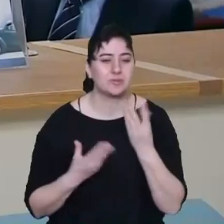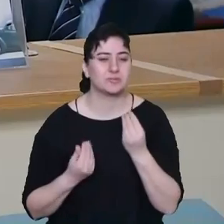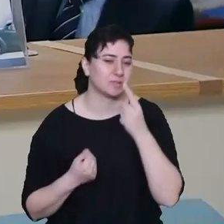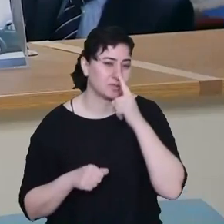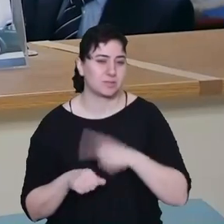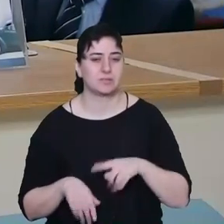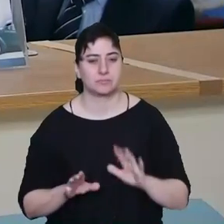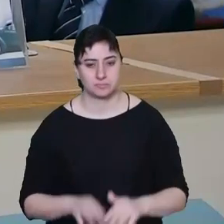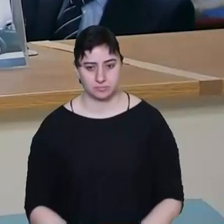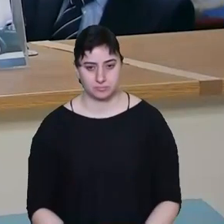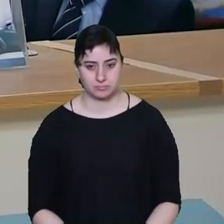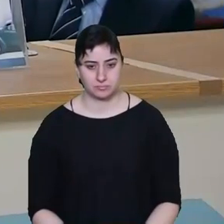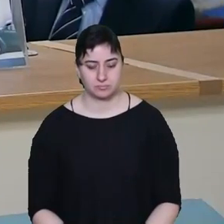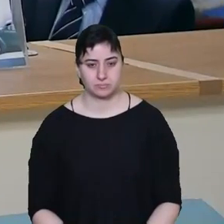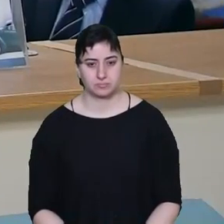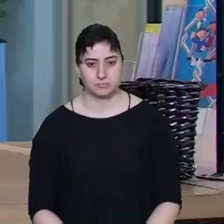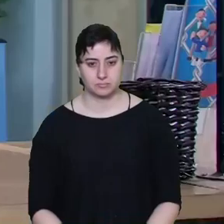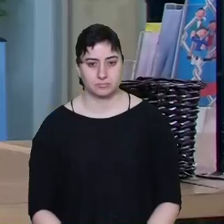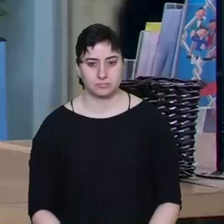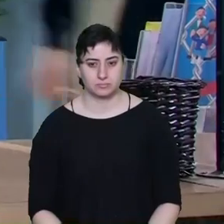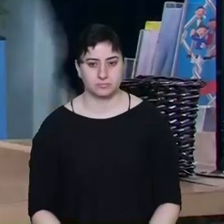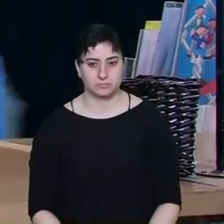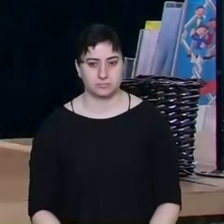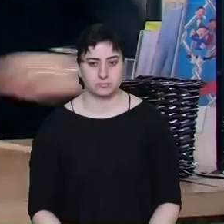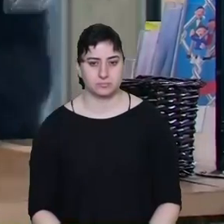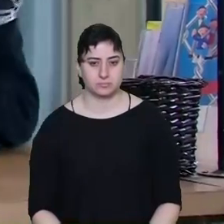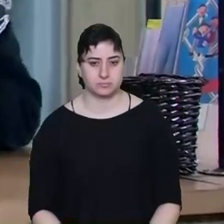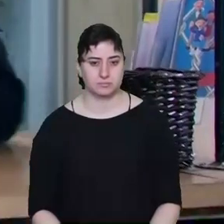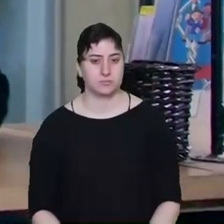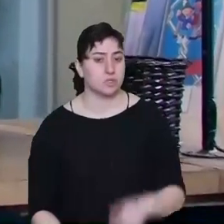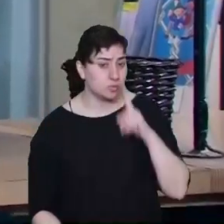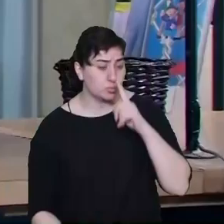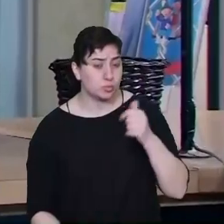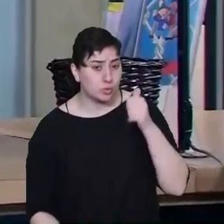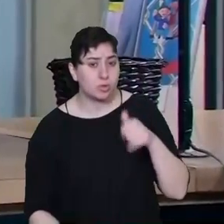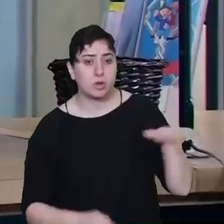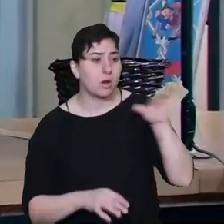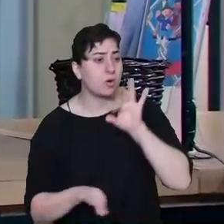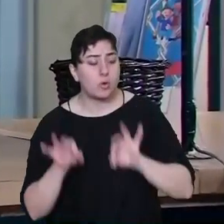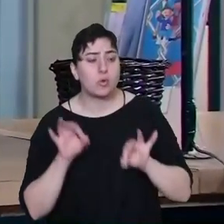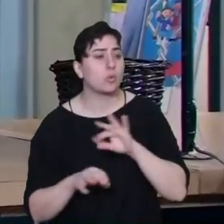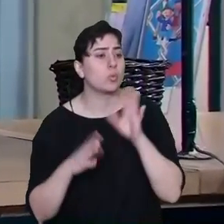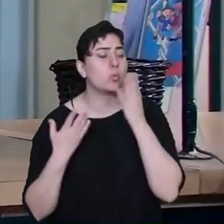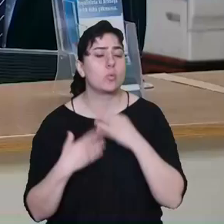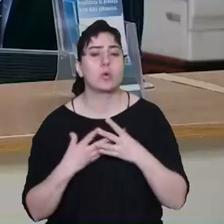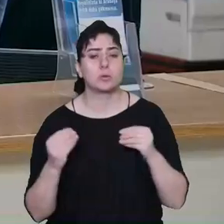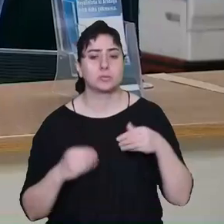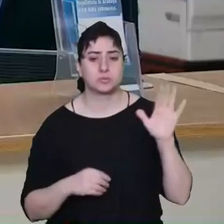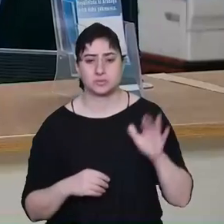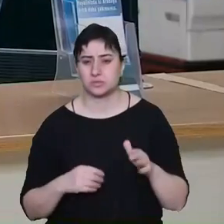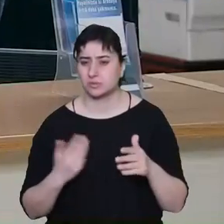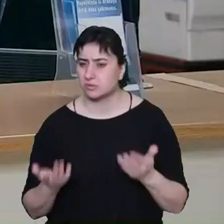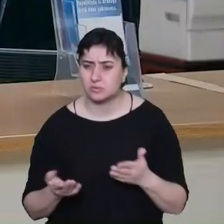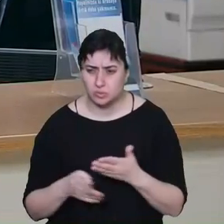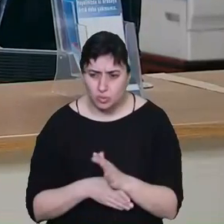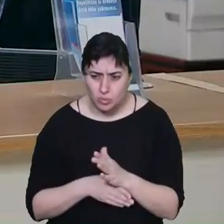yok. Güvenlik koşarak bankaya geldi. Müdür bey, her yere baktım. Nurhan Bey yok. Müdür bey,